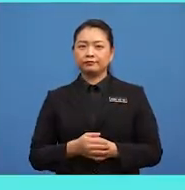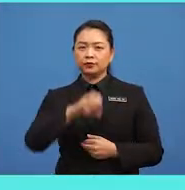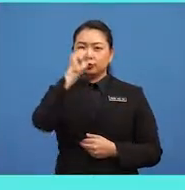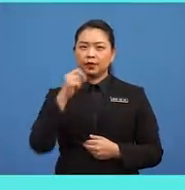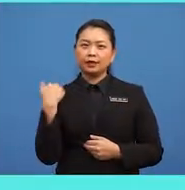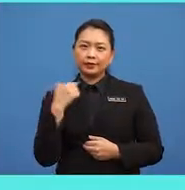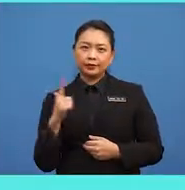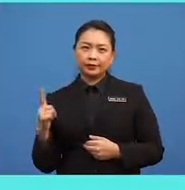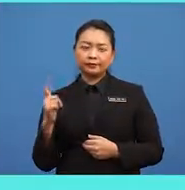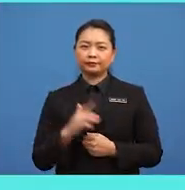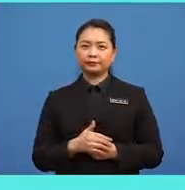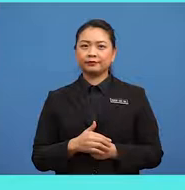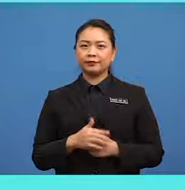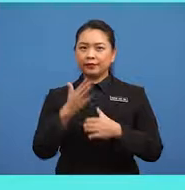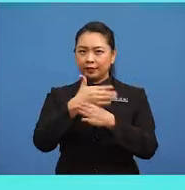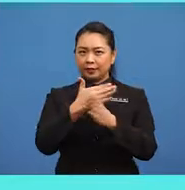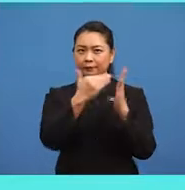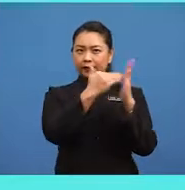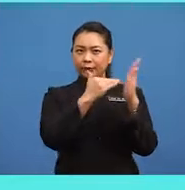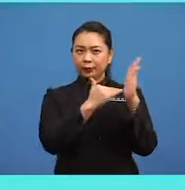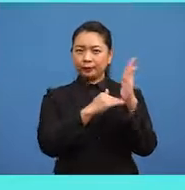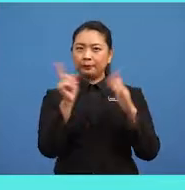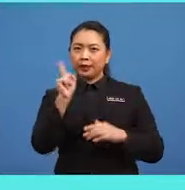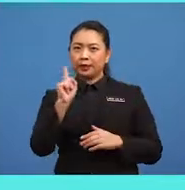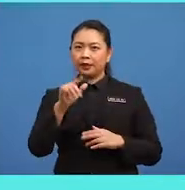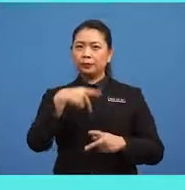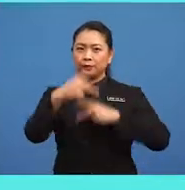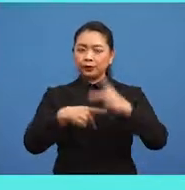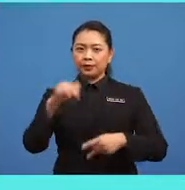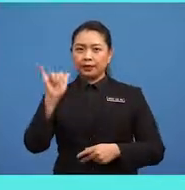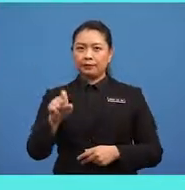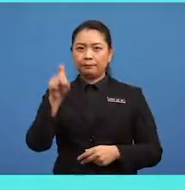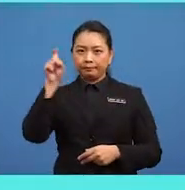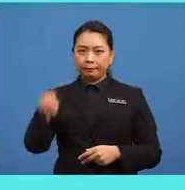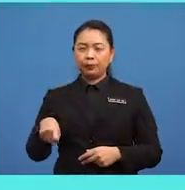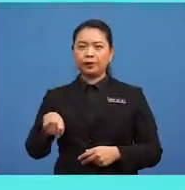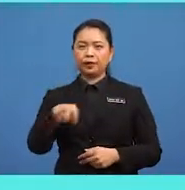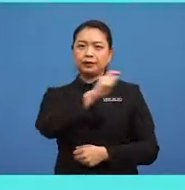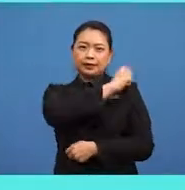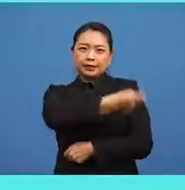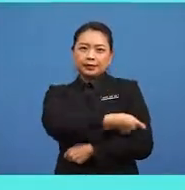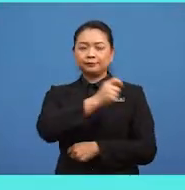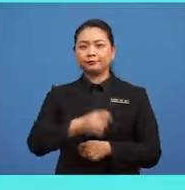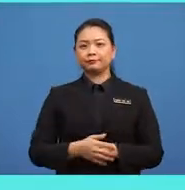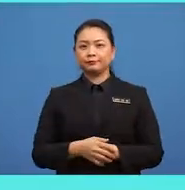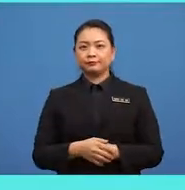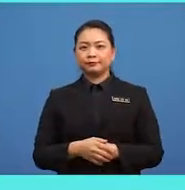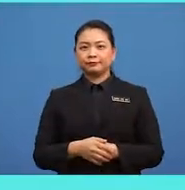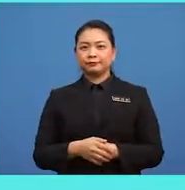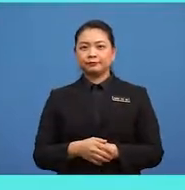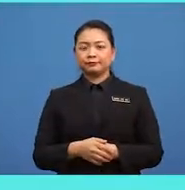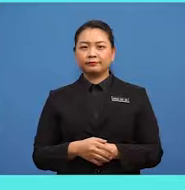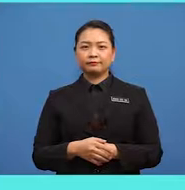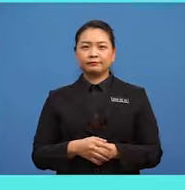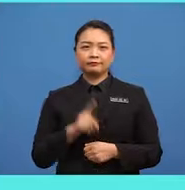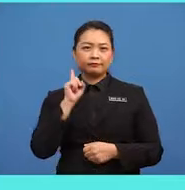Soalannya adalah, antara berikut, yang manakah proses yang memerlukan tenaga?